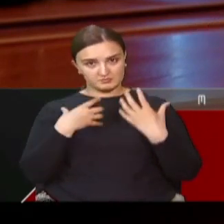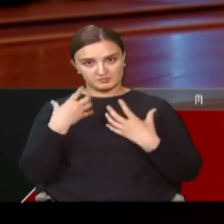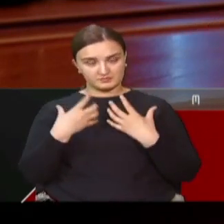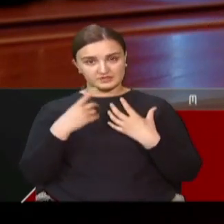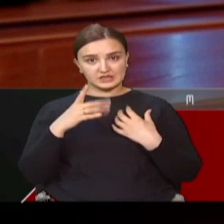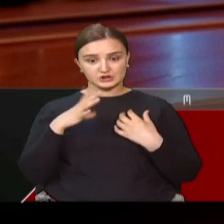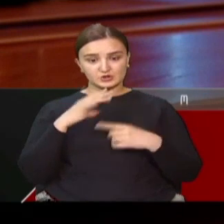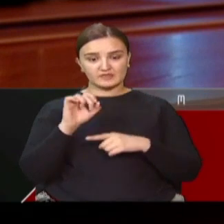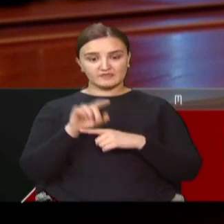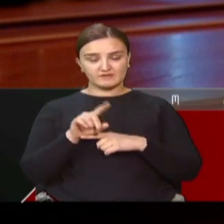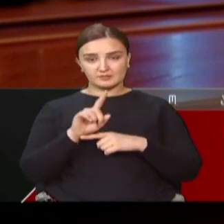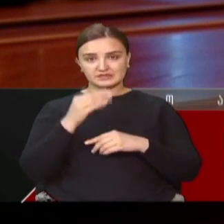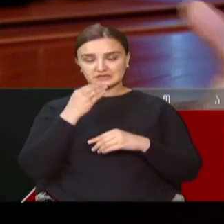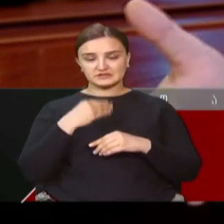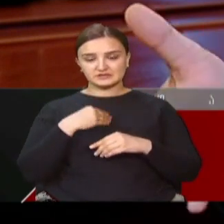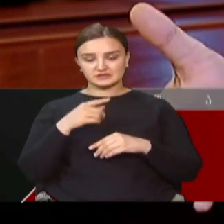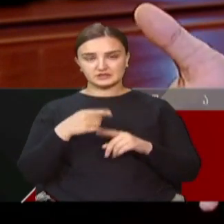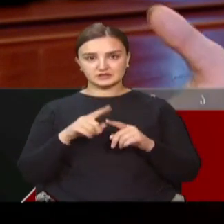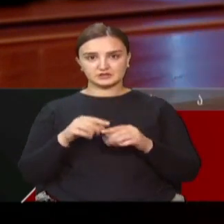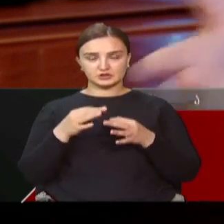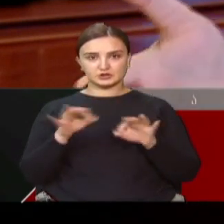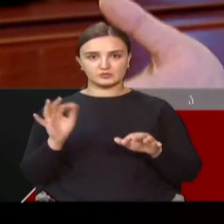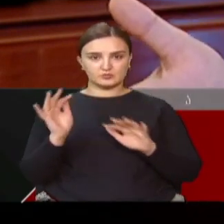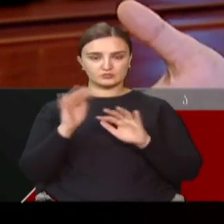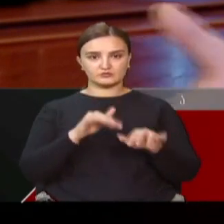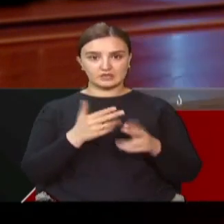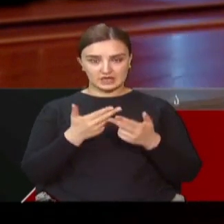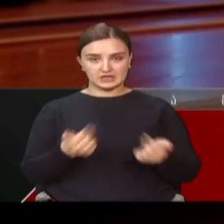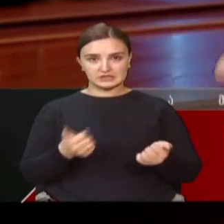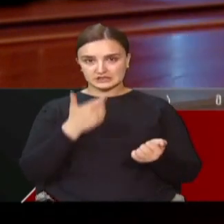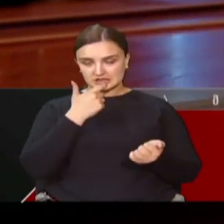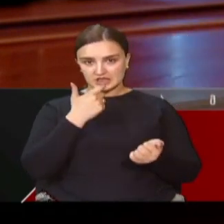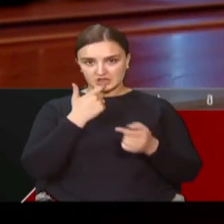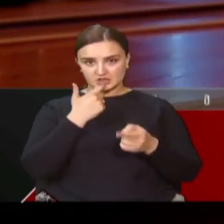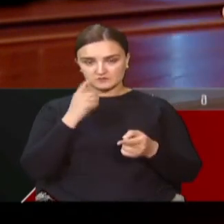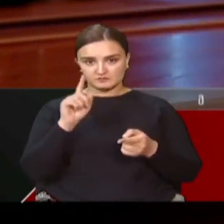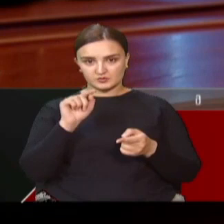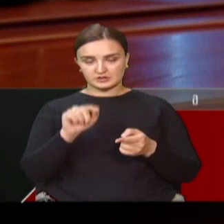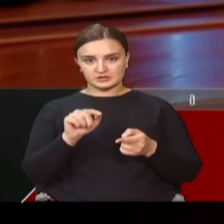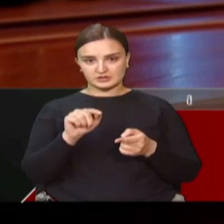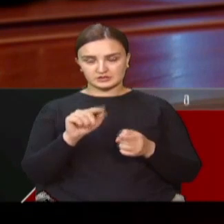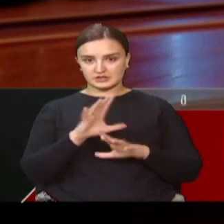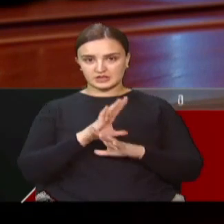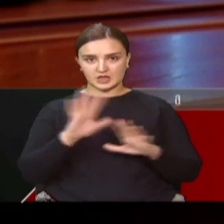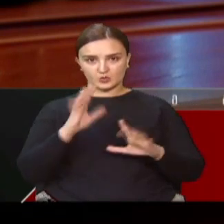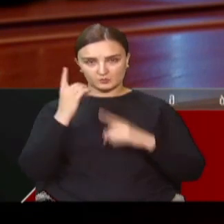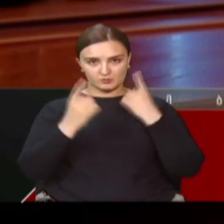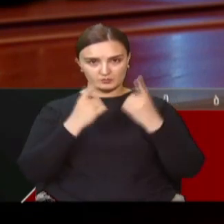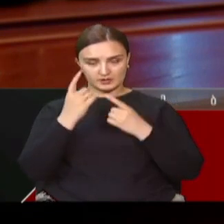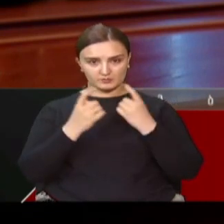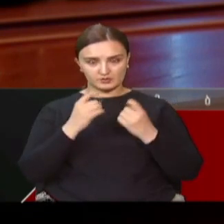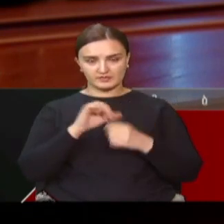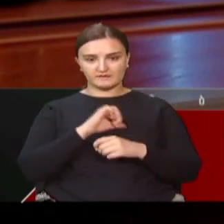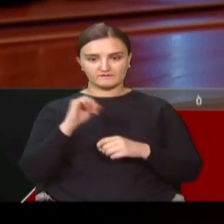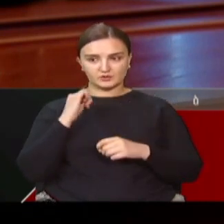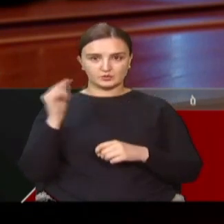iqo davaleba ristvisat chemoushes, ato chemoushes. Ko aghiara saakashvilma ro is ar iqo informirebuli da